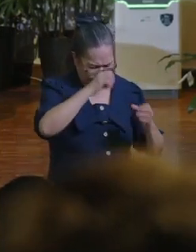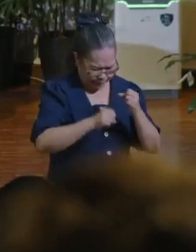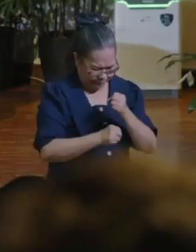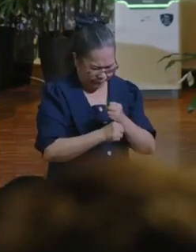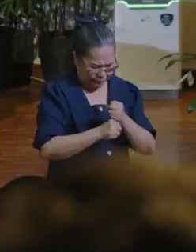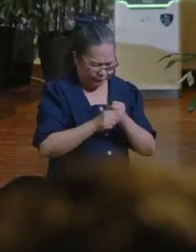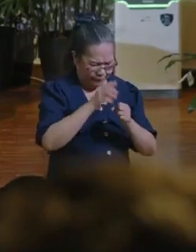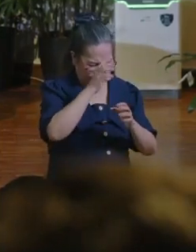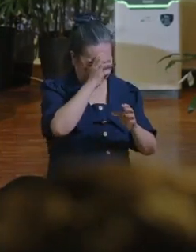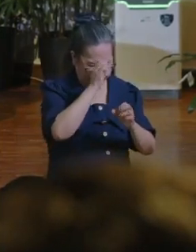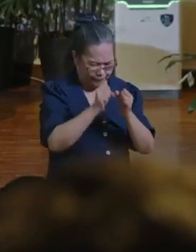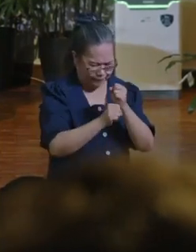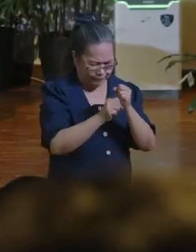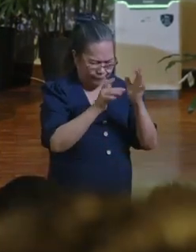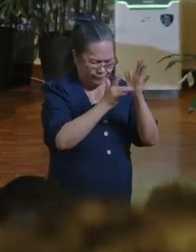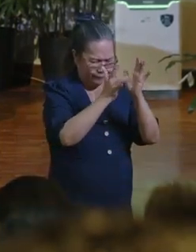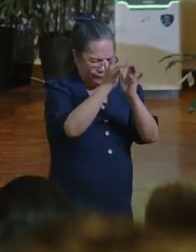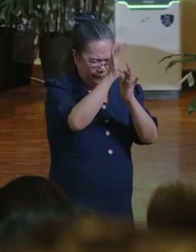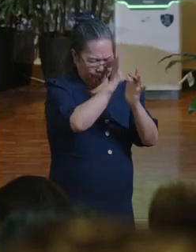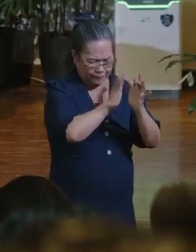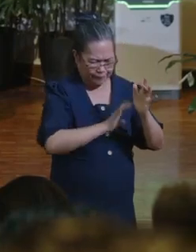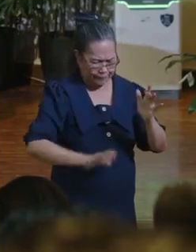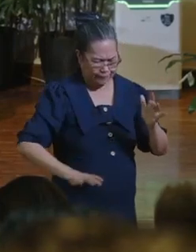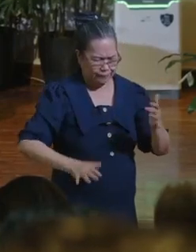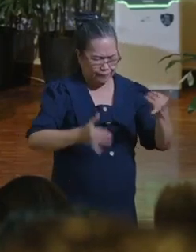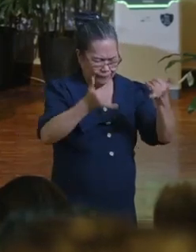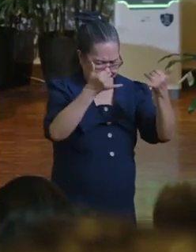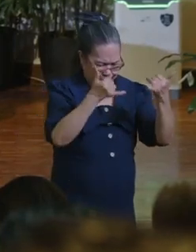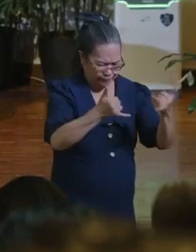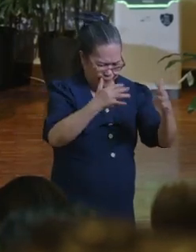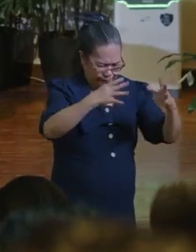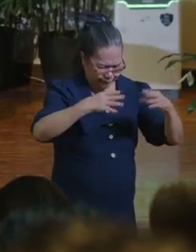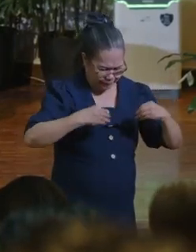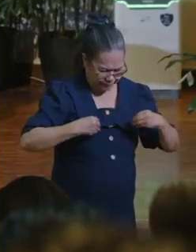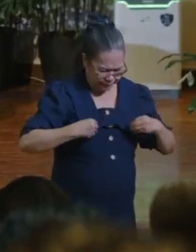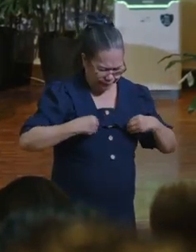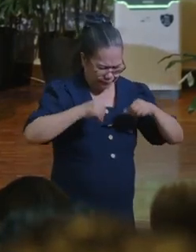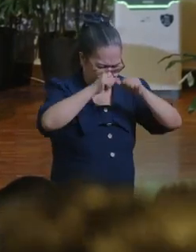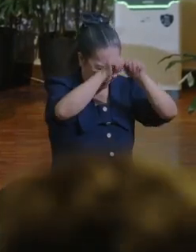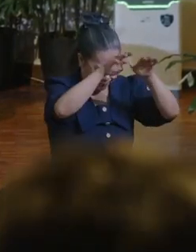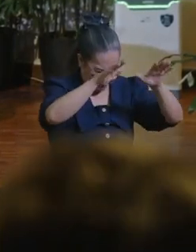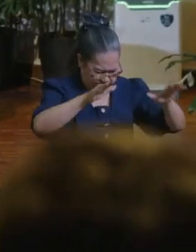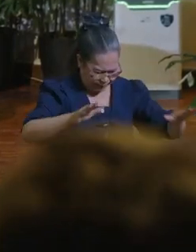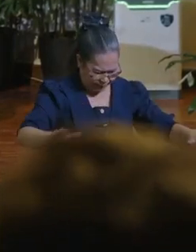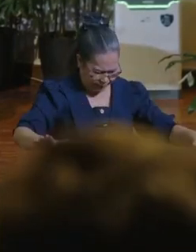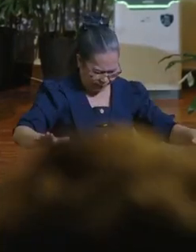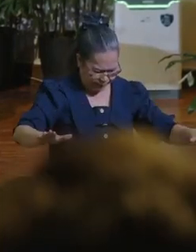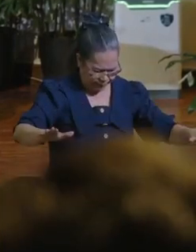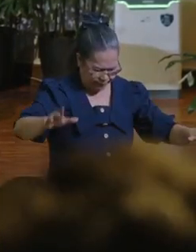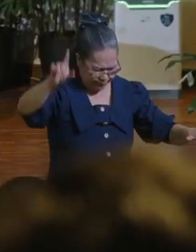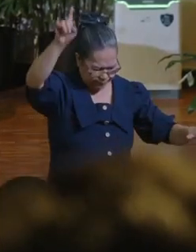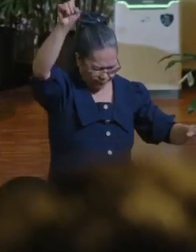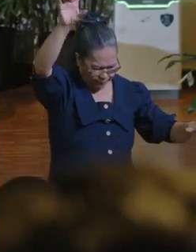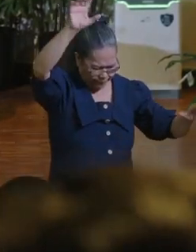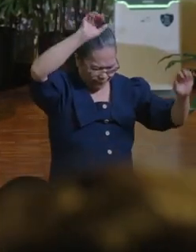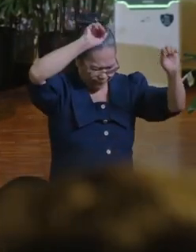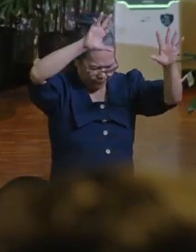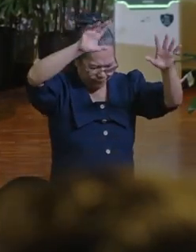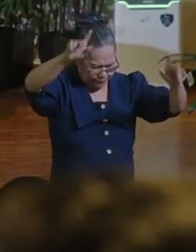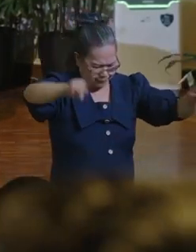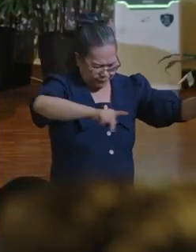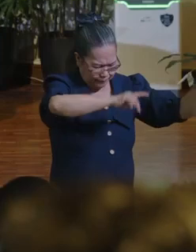at pananalig kay Kristo Jesus. At ngayon, tanggapin ninyo ang pagpapala ng Diyos Amang makapangyarihan sa lahat,